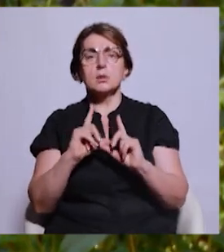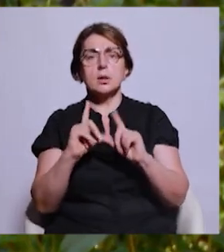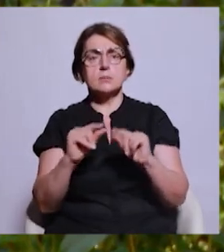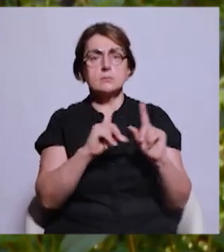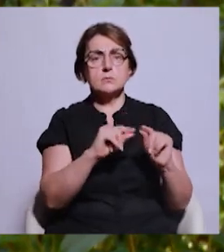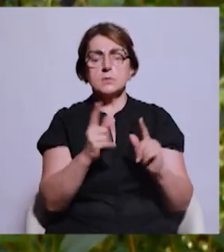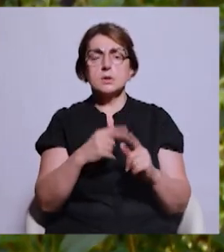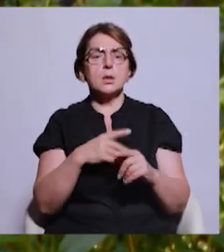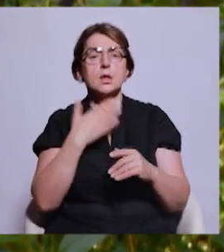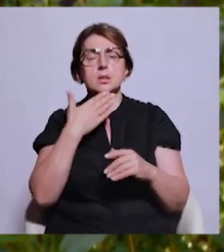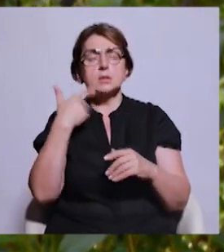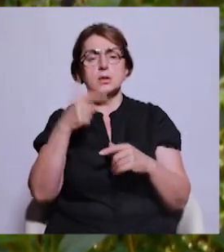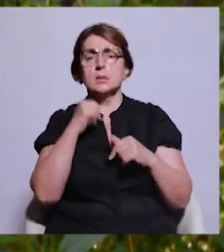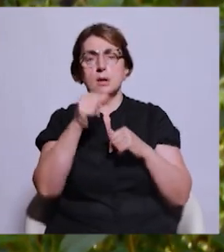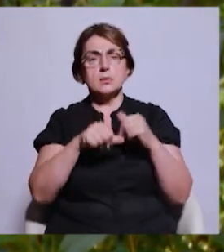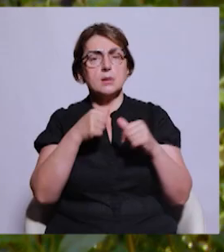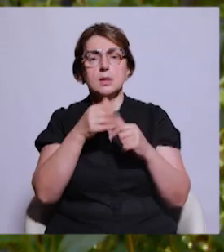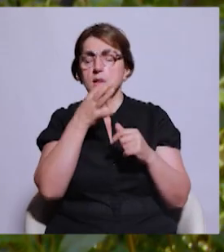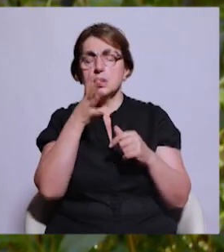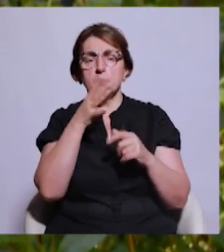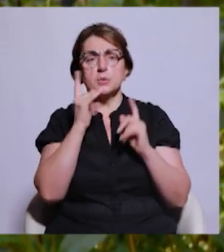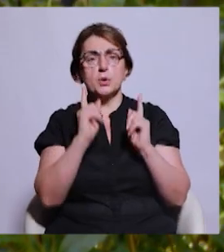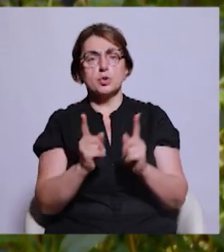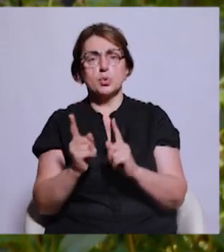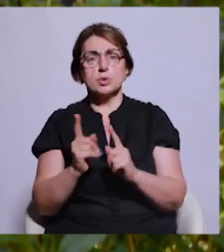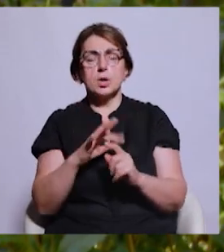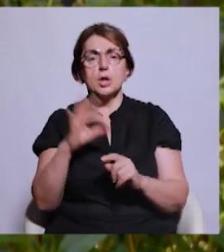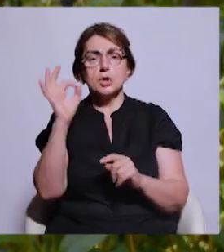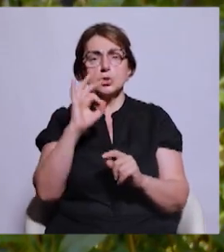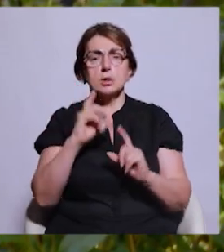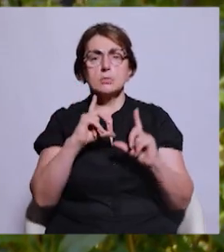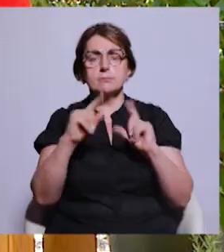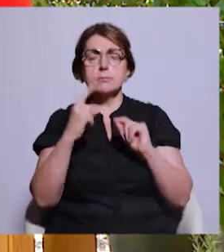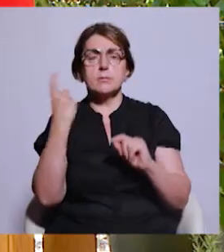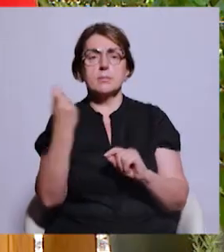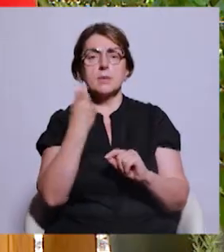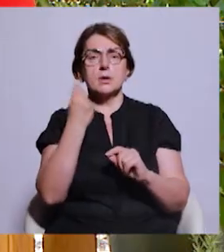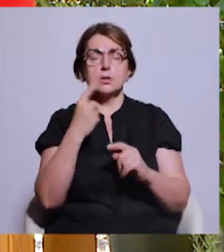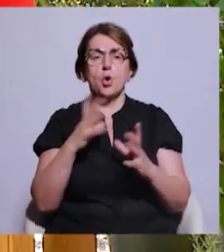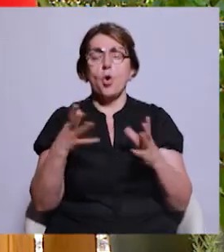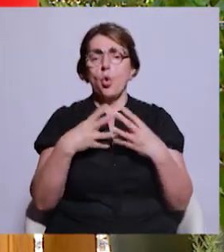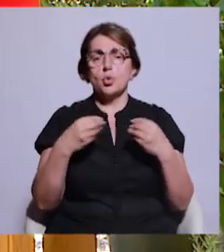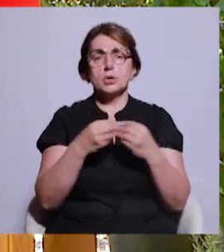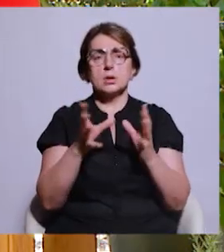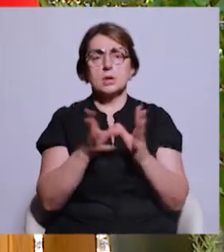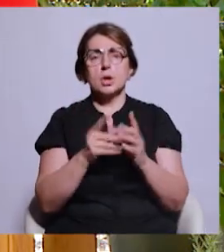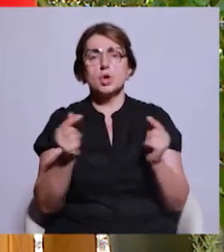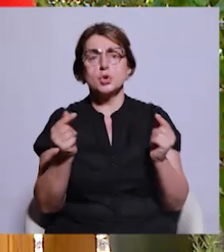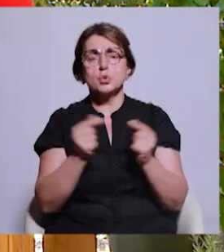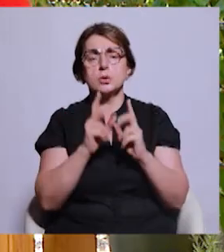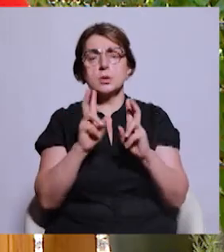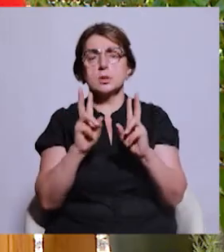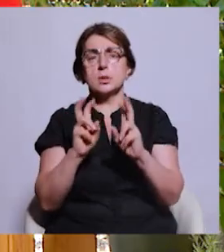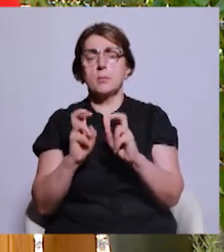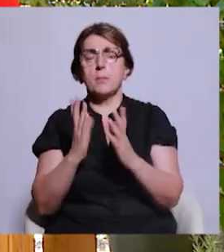იქნება ზაფხულთან და კავშირებული თუ წელიწადის ნებისმიერ დროს, გექნებათ ხშირი გასვლები დამოუკიდებლად თუ ოჯახთან ერთად. და